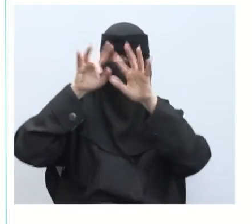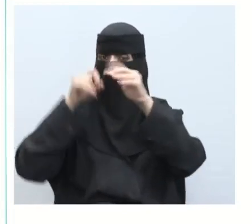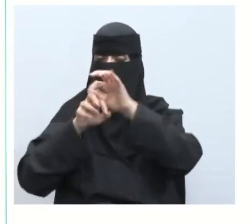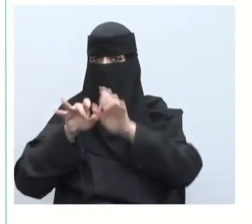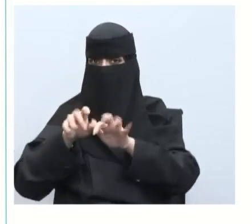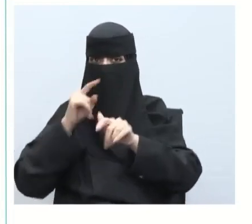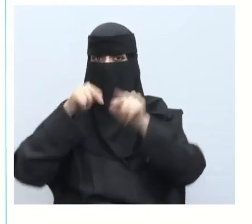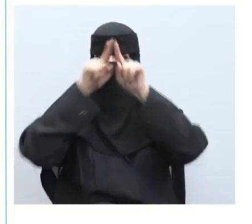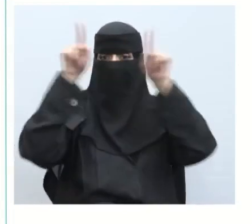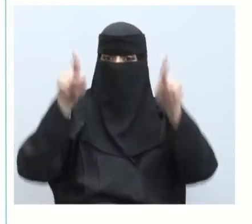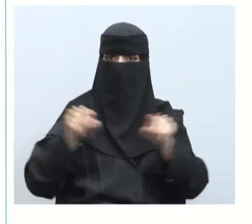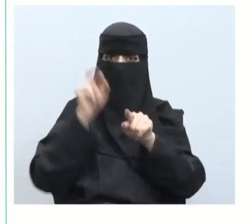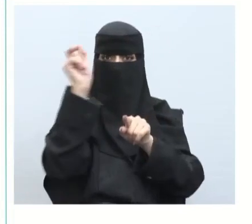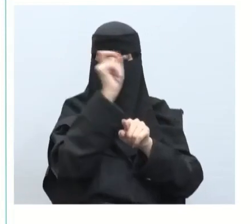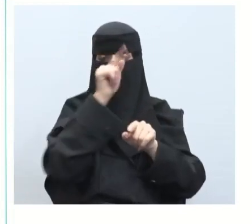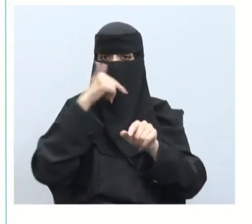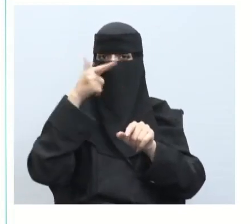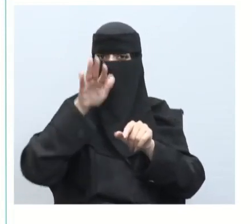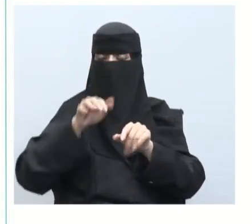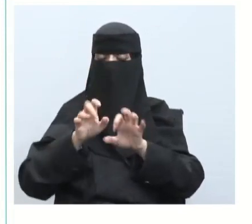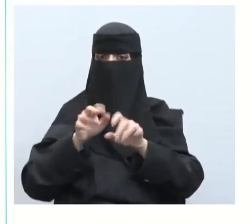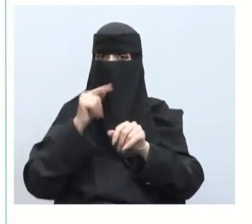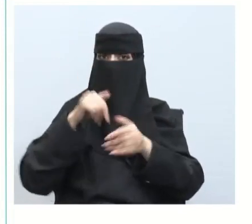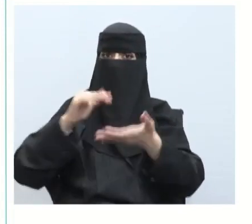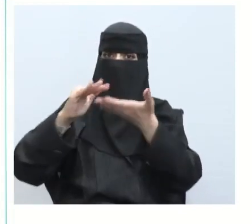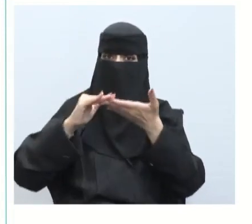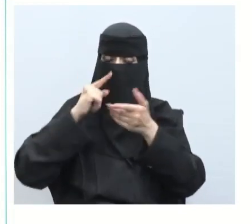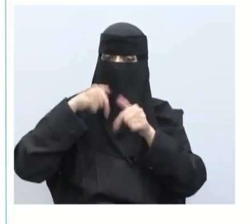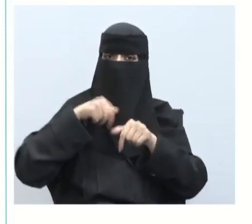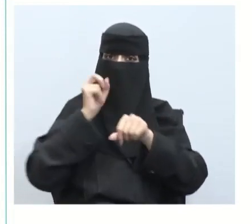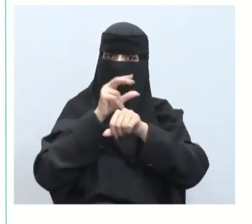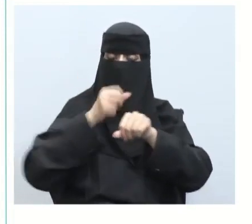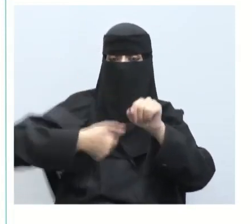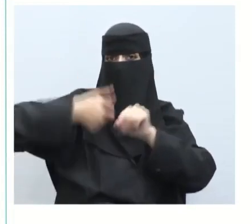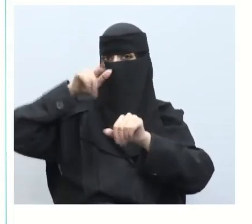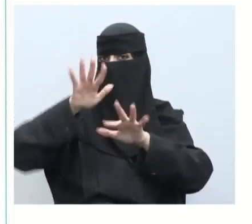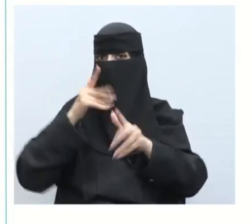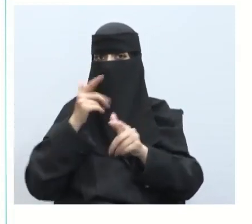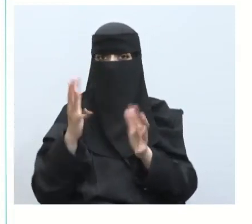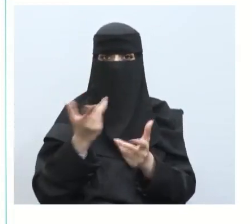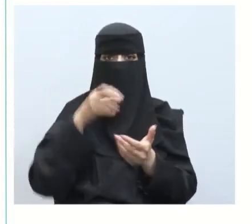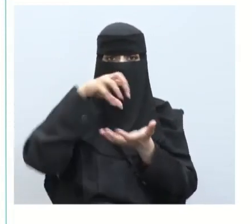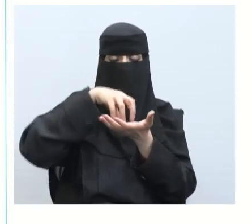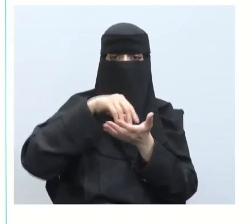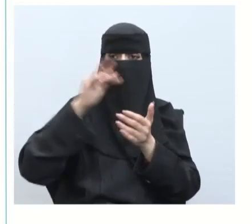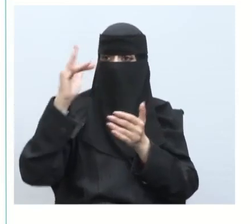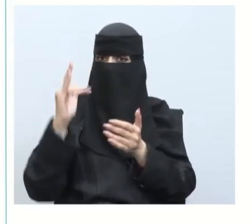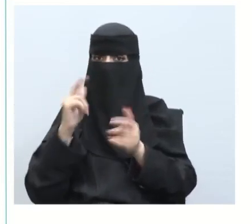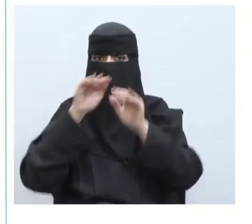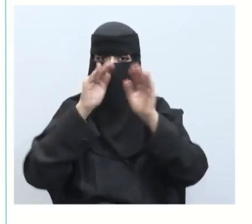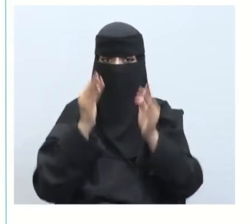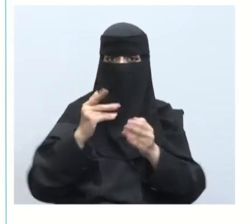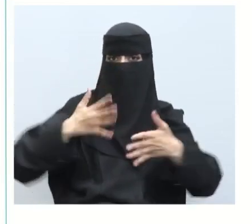مثلا السبورات الذكيه التقنيات التي تساهم في تقديم تعليم افضل الاجهزه المساعده في